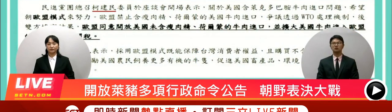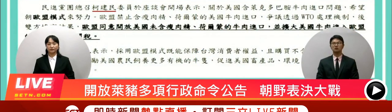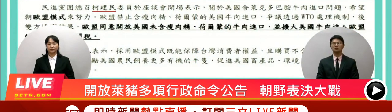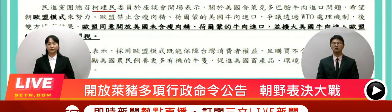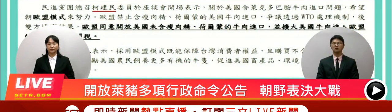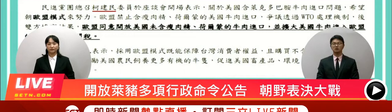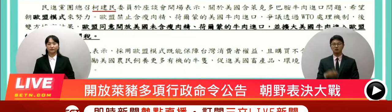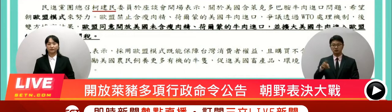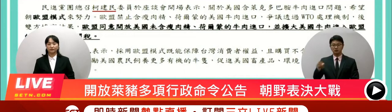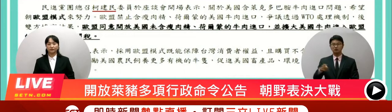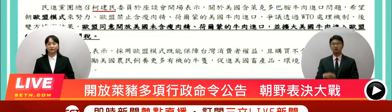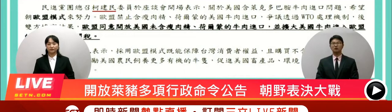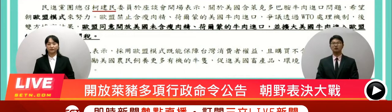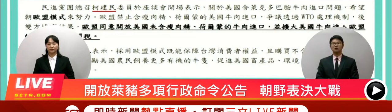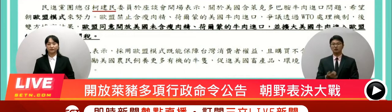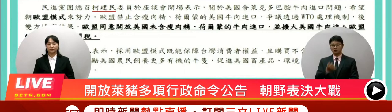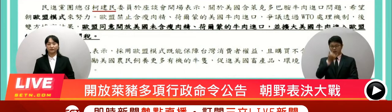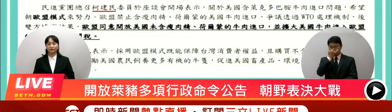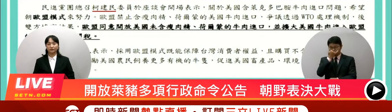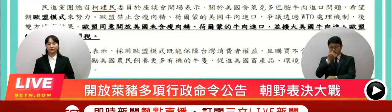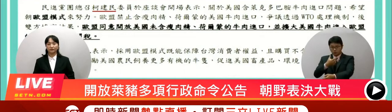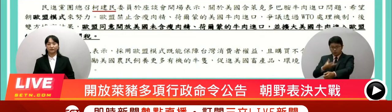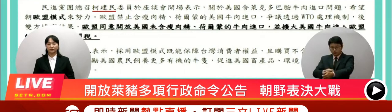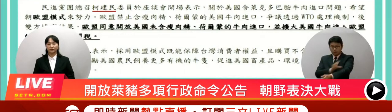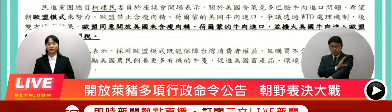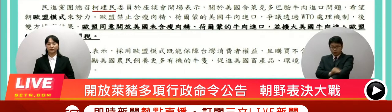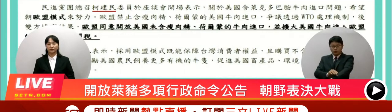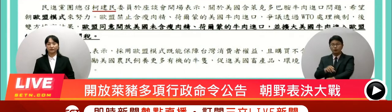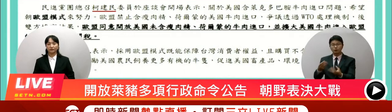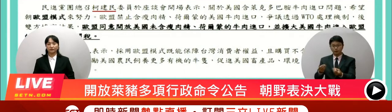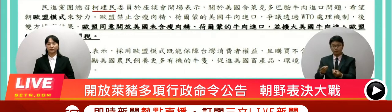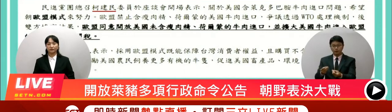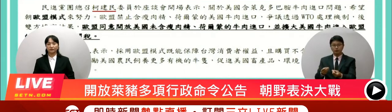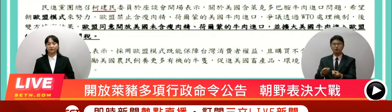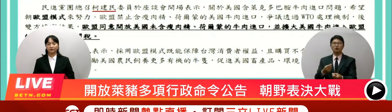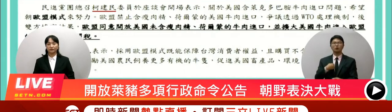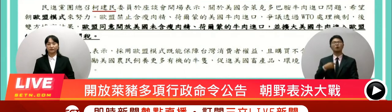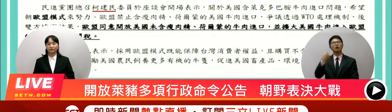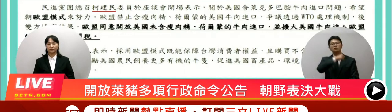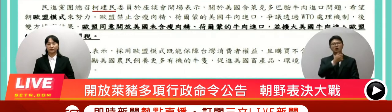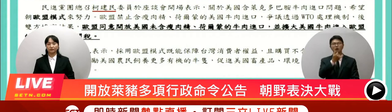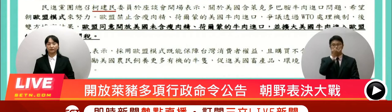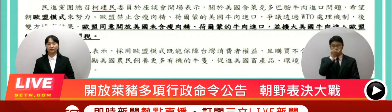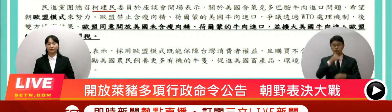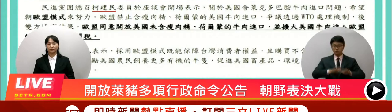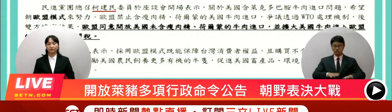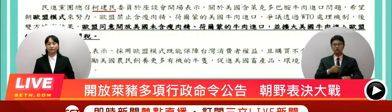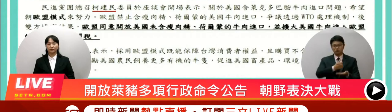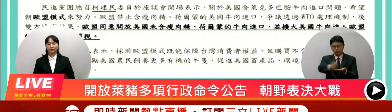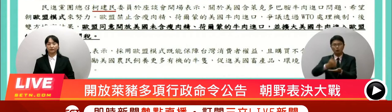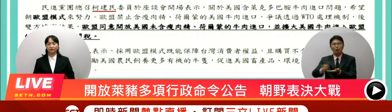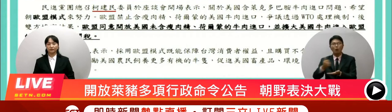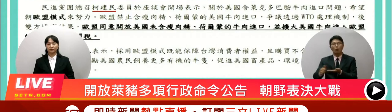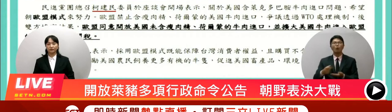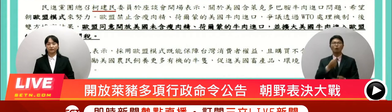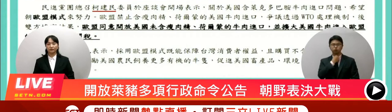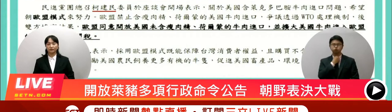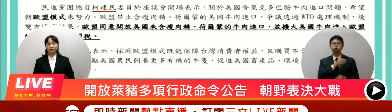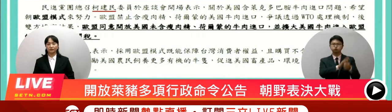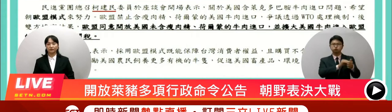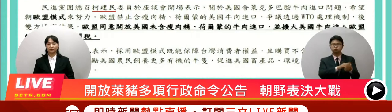进口。因为我们的台猪既然可以出口了，我想我们的需求量会增加，我们应该是要采欧盟的模